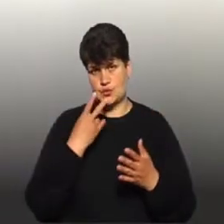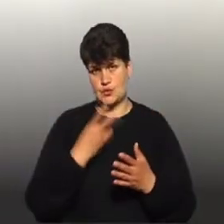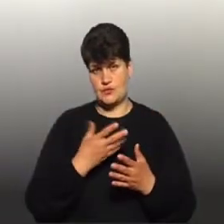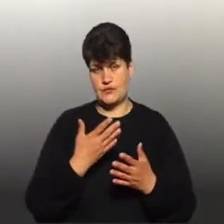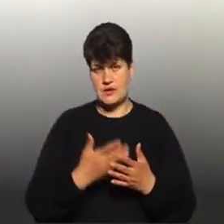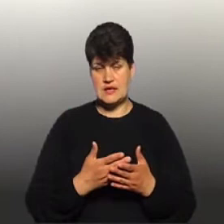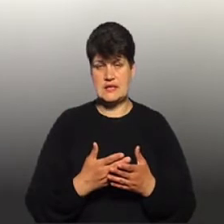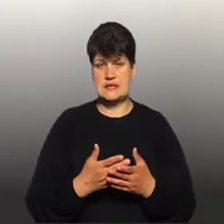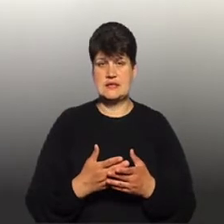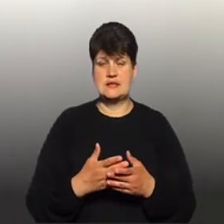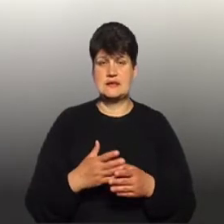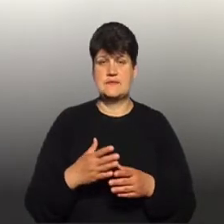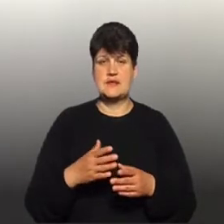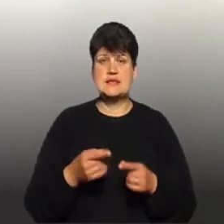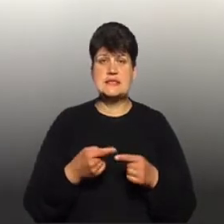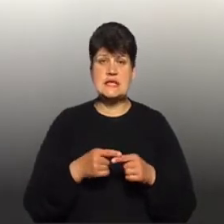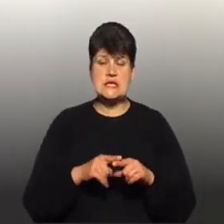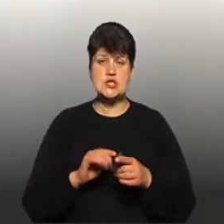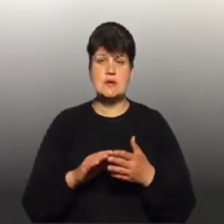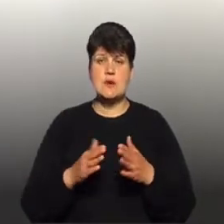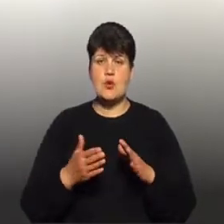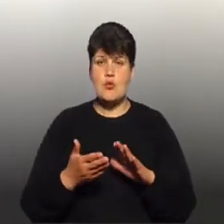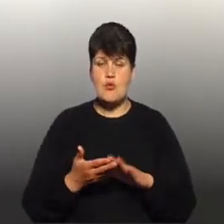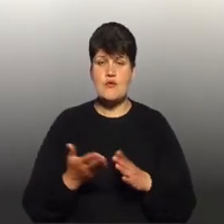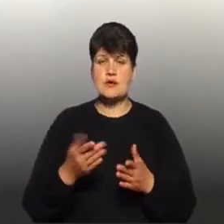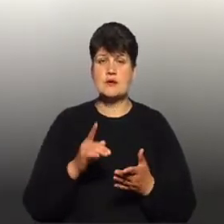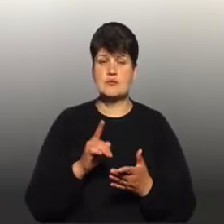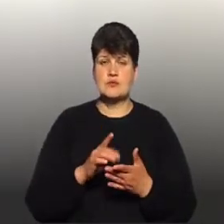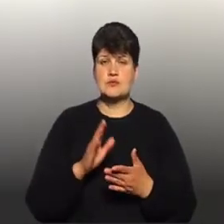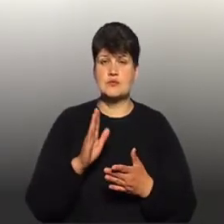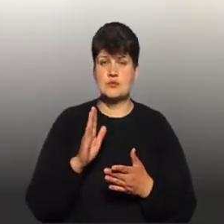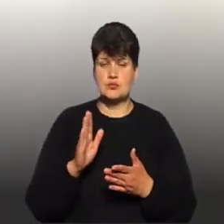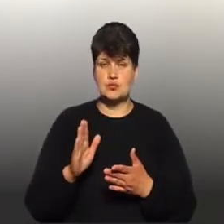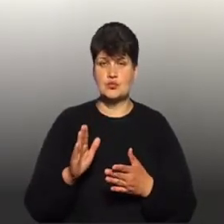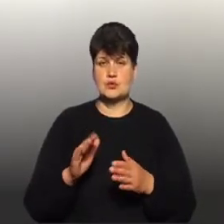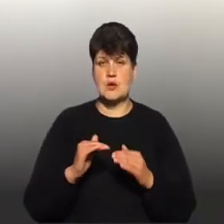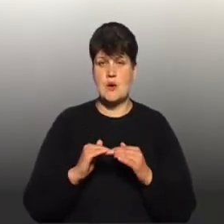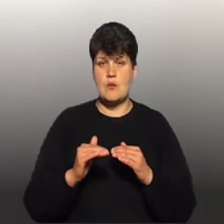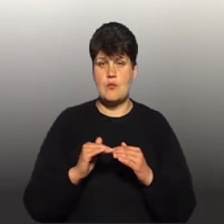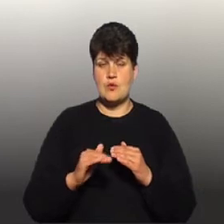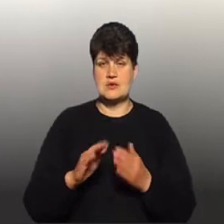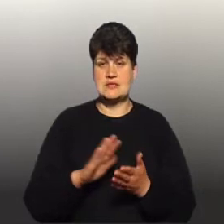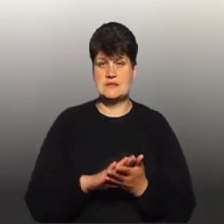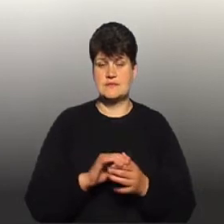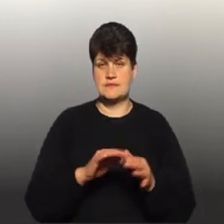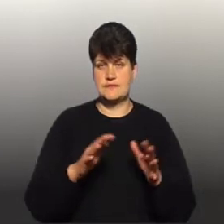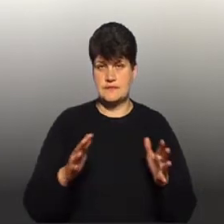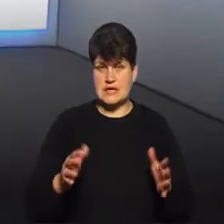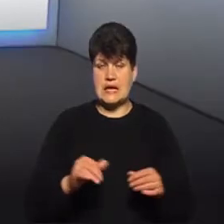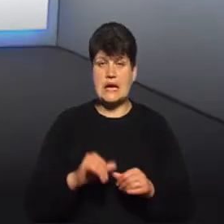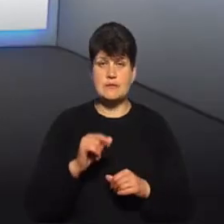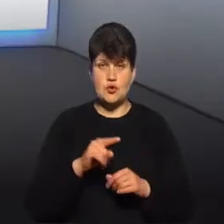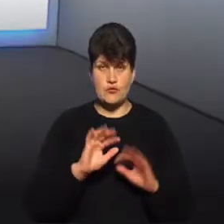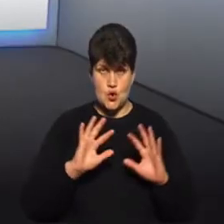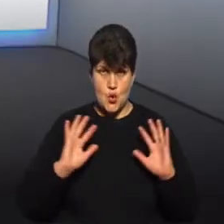витриманими тими технічними умовами, за якого повинен існувати даний полігон побутових відходів. Ну, окрім того, воно огороджене. Так,